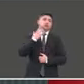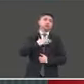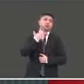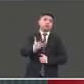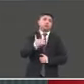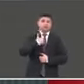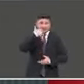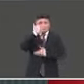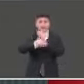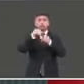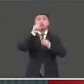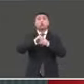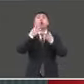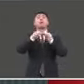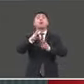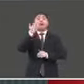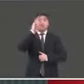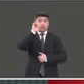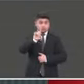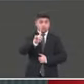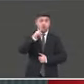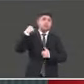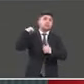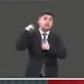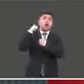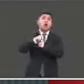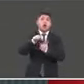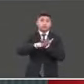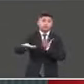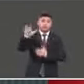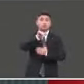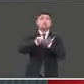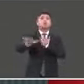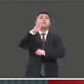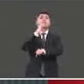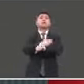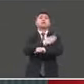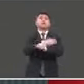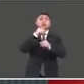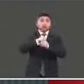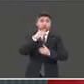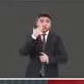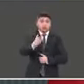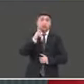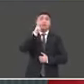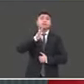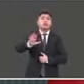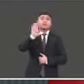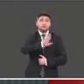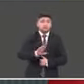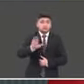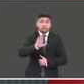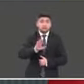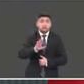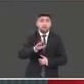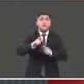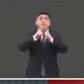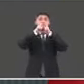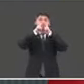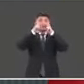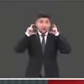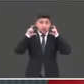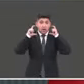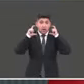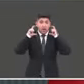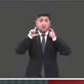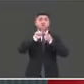sözlerime son vermeden önce bir kez daha tüm vatandaşlarımız ve temizlik Maske